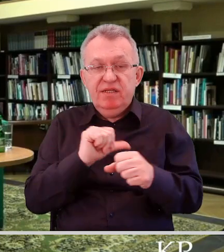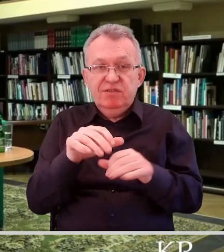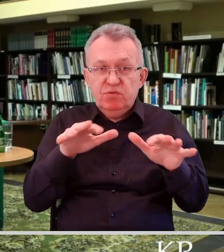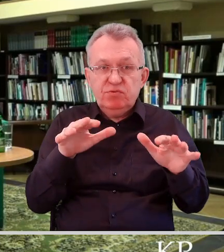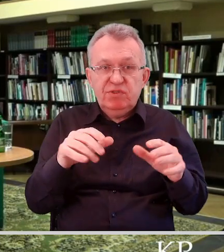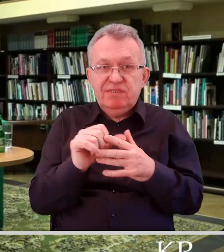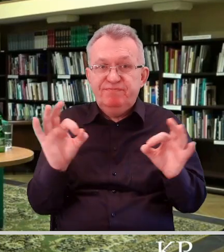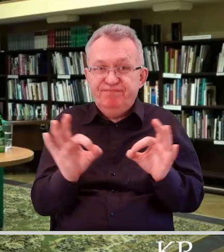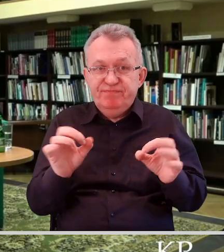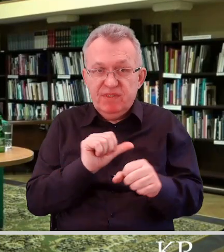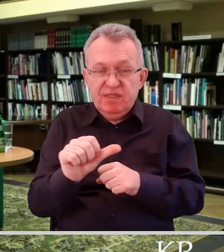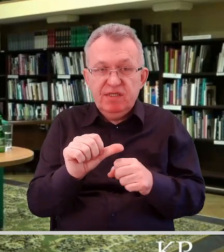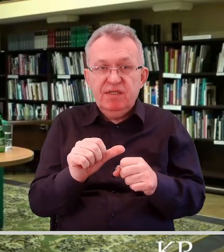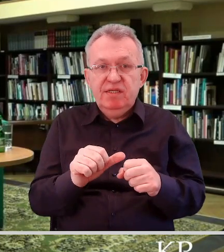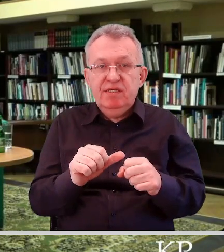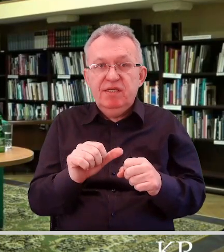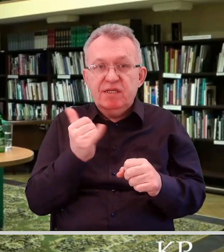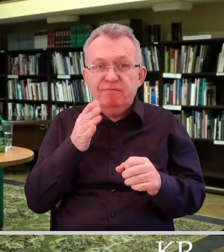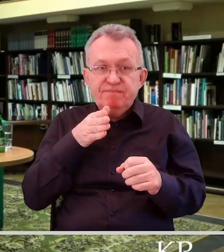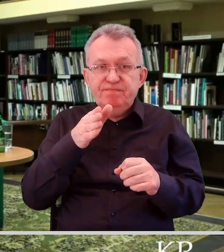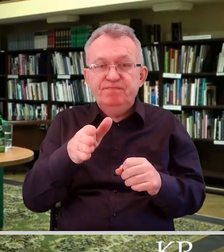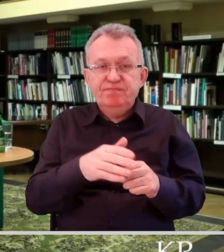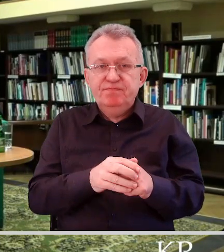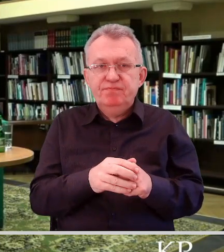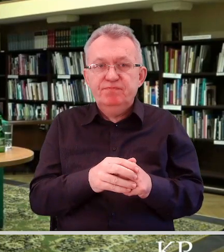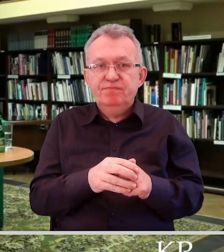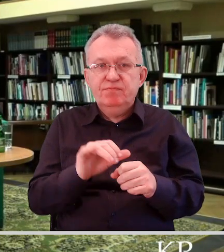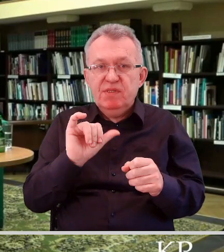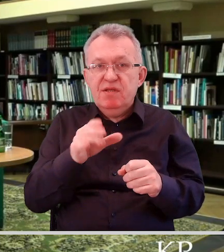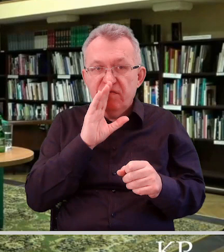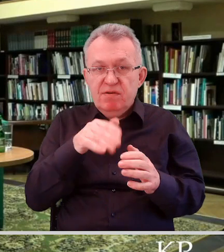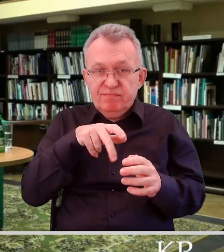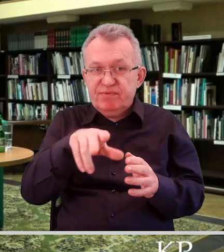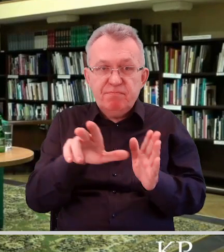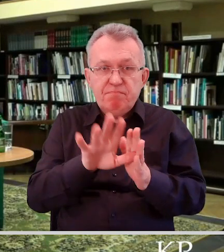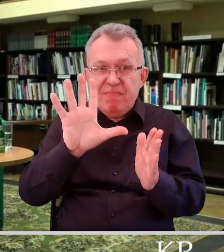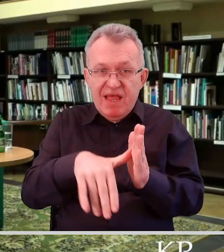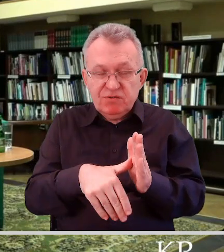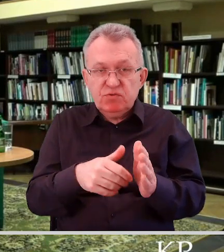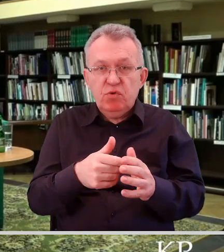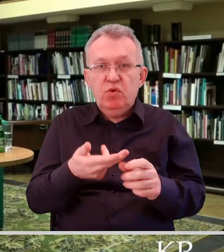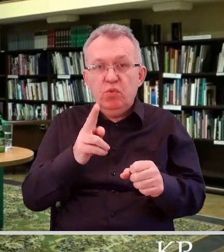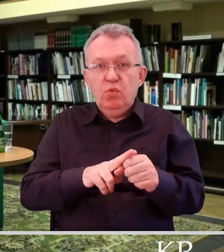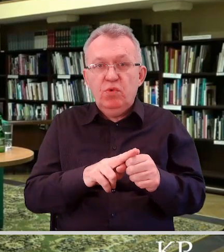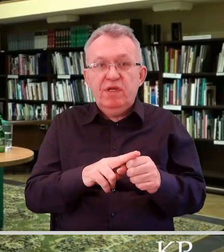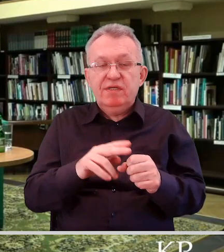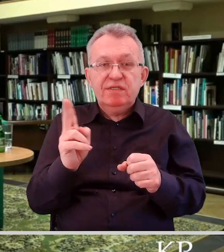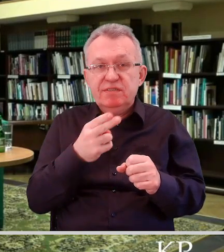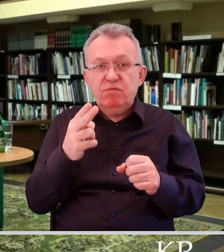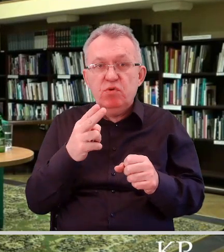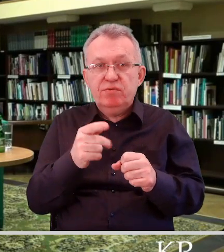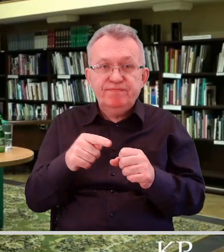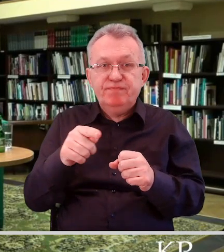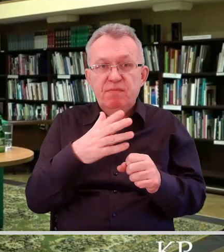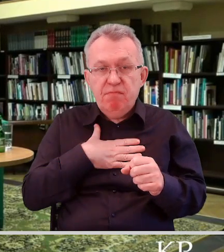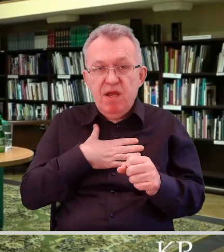tak gęstnieje, jakbyśmy szły przez takie miasto, które za każdym rogiem